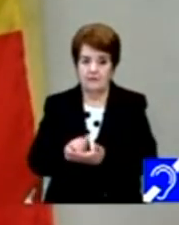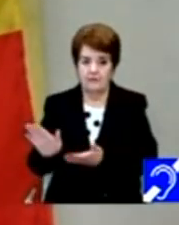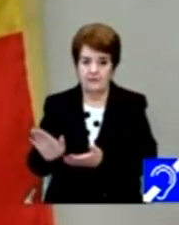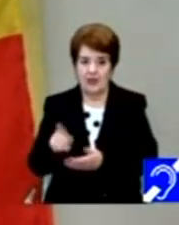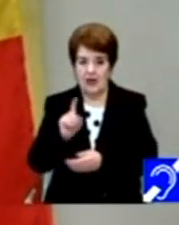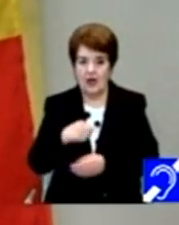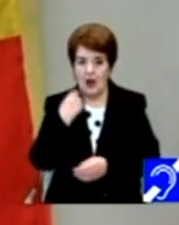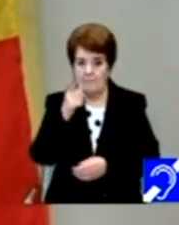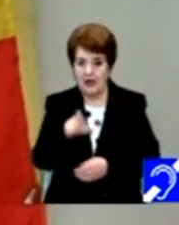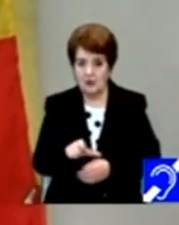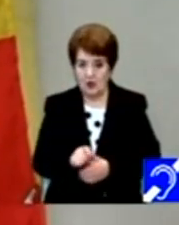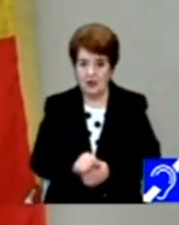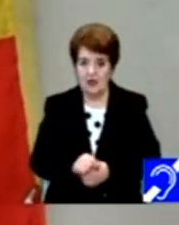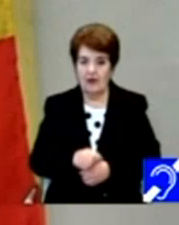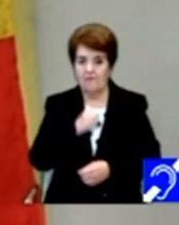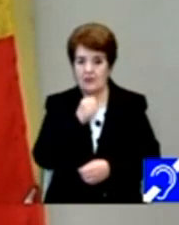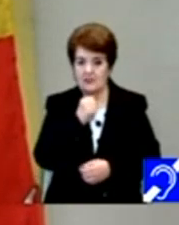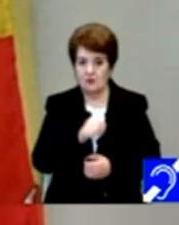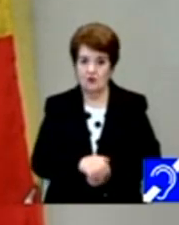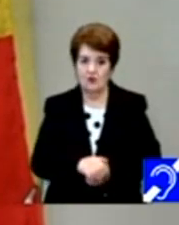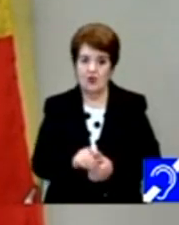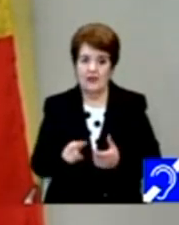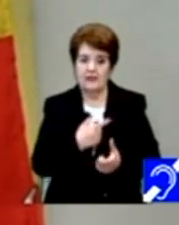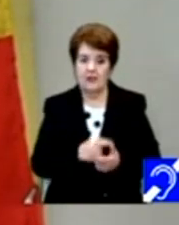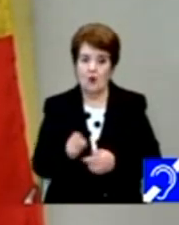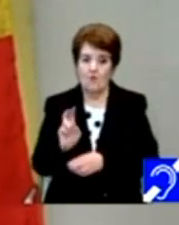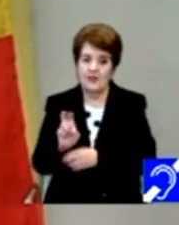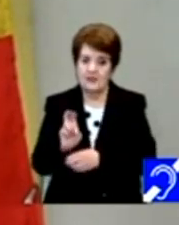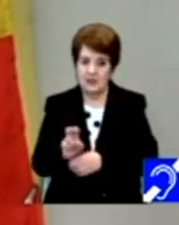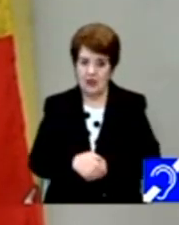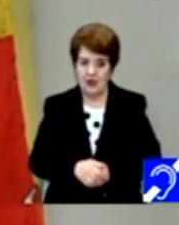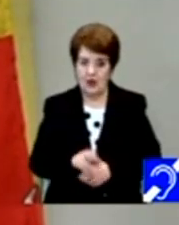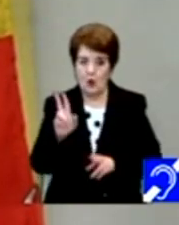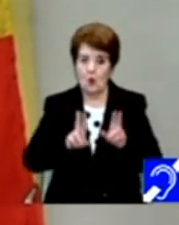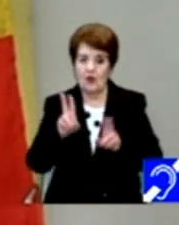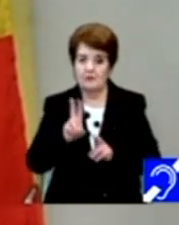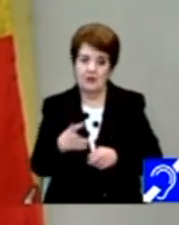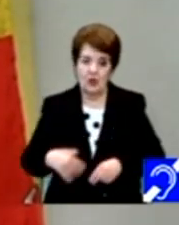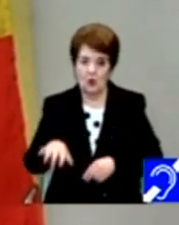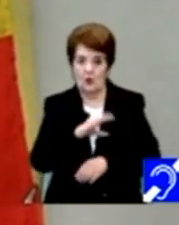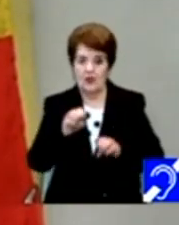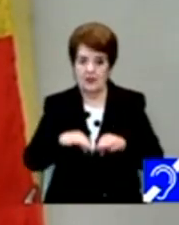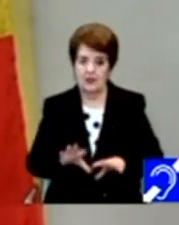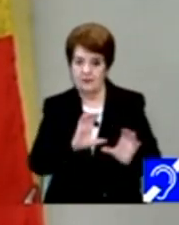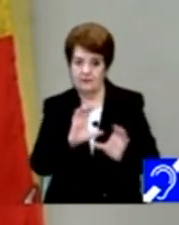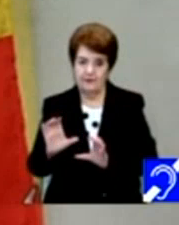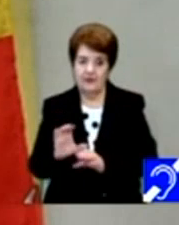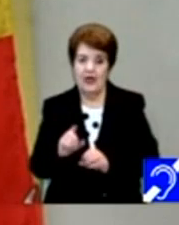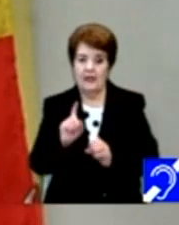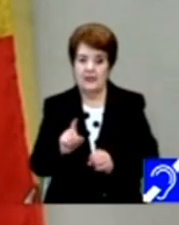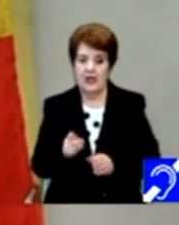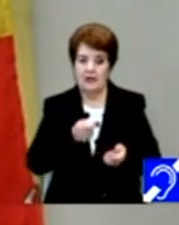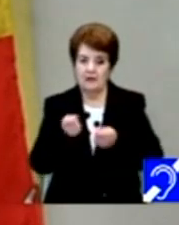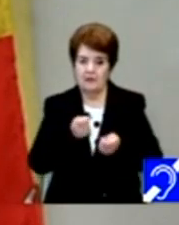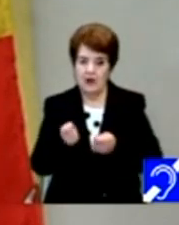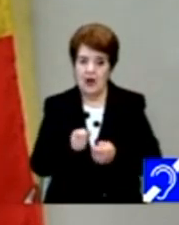la persoanele vârstnice sau vizitarea cu respectarea tuturor măsurilor de protecție pentru a